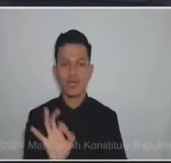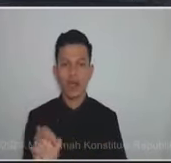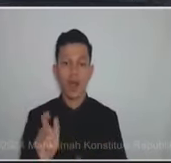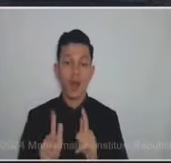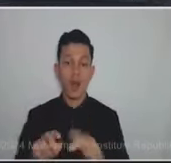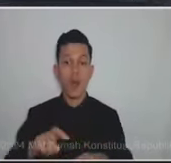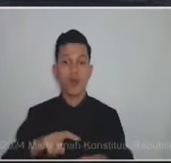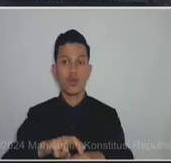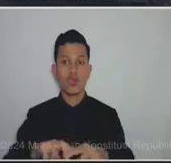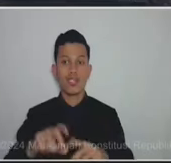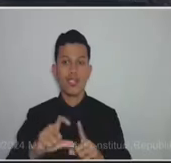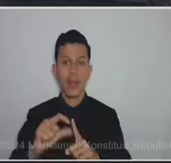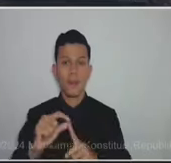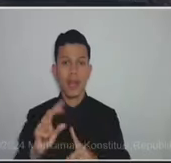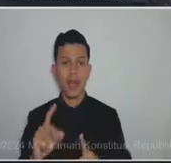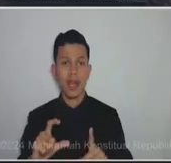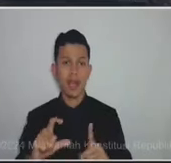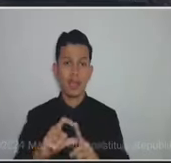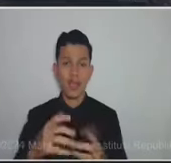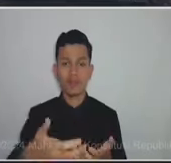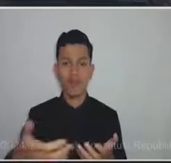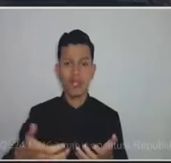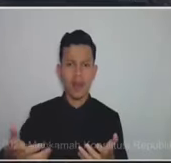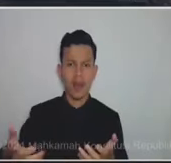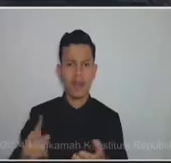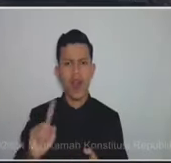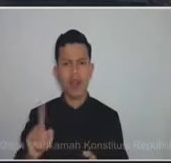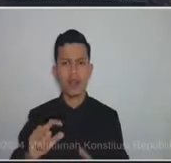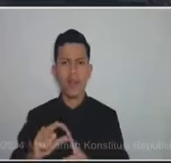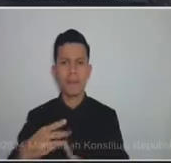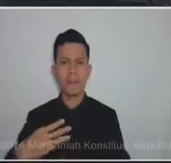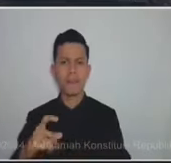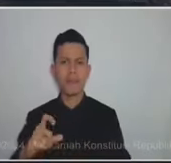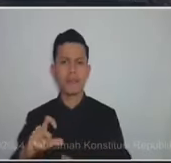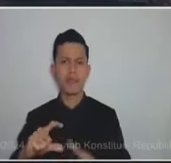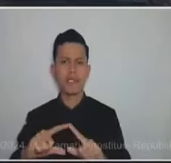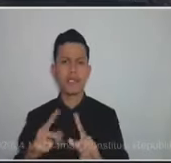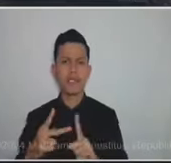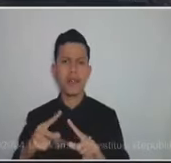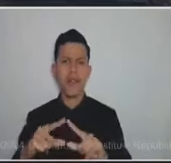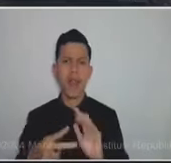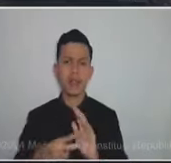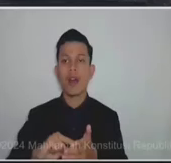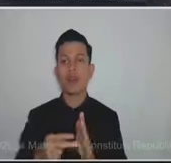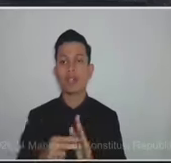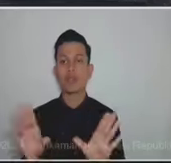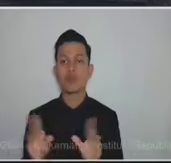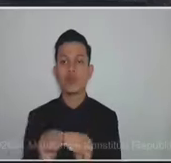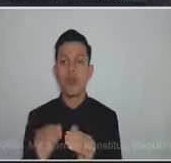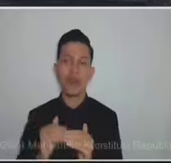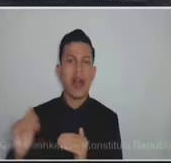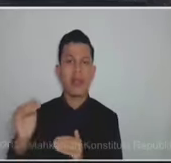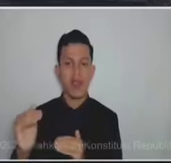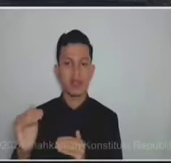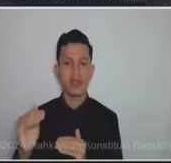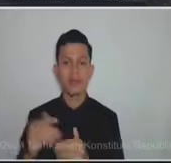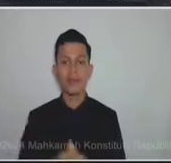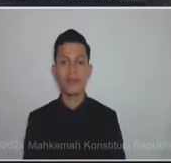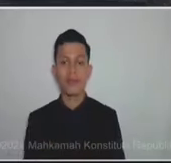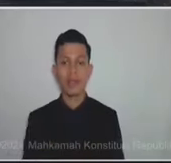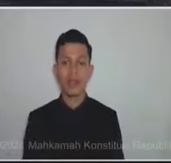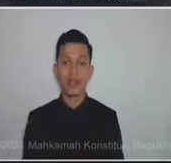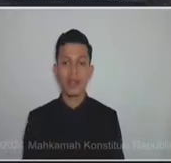tersebut menghasilkan angka pecahan maka untuk kepastian perolehan jumlah kursi dihitung dengan pembulatan ke atas bahwa sementara itu